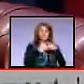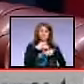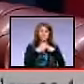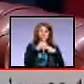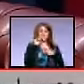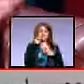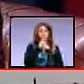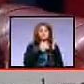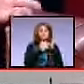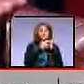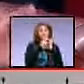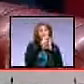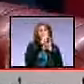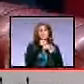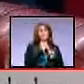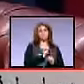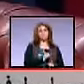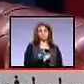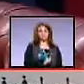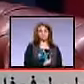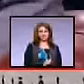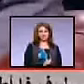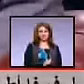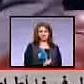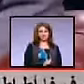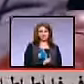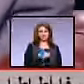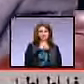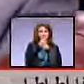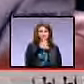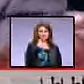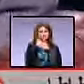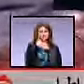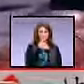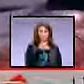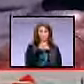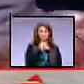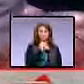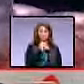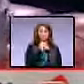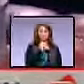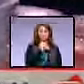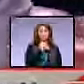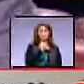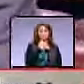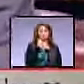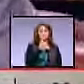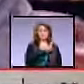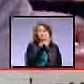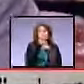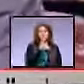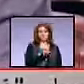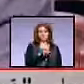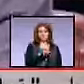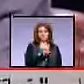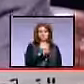كسلمه لبرنامجك واحد من الناس. طيب قبل ما نروح لواحد من الناس انا عايز اتكلم على ابو علي شويه. ابو علي يعني احنا